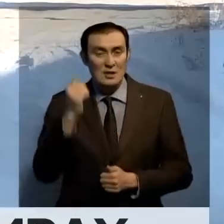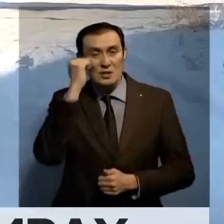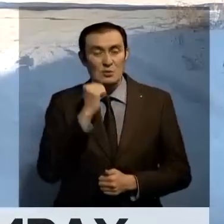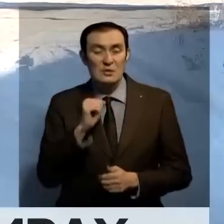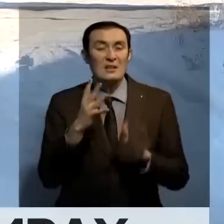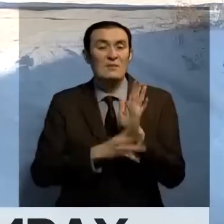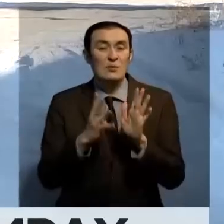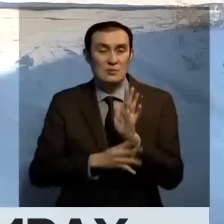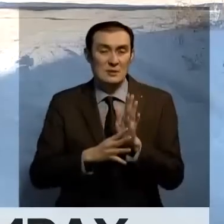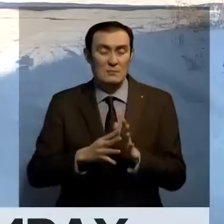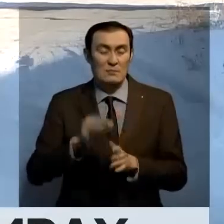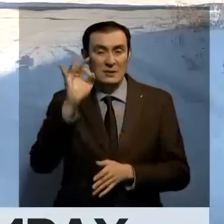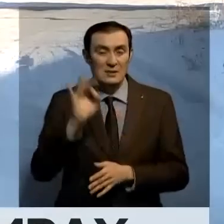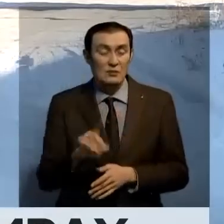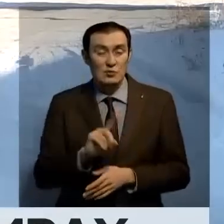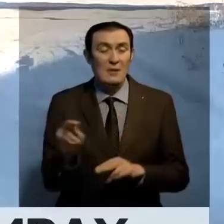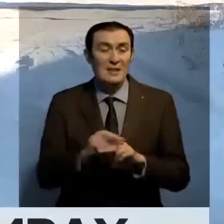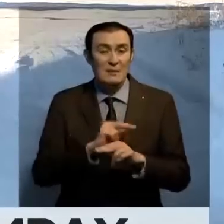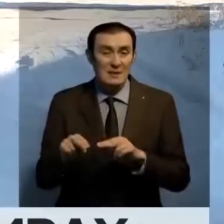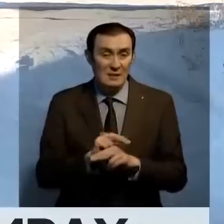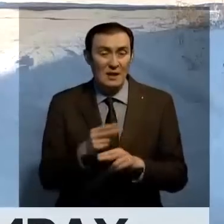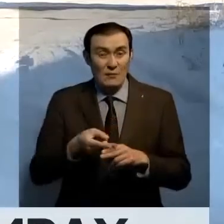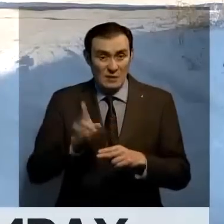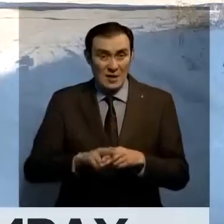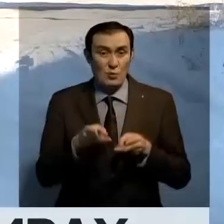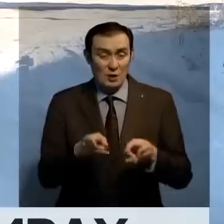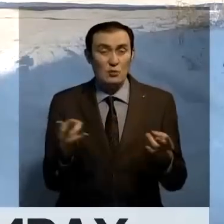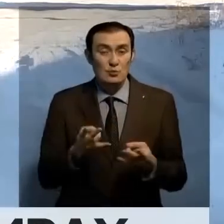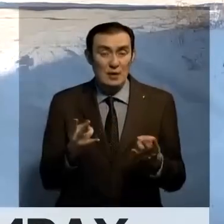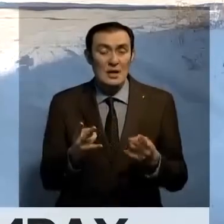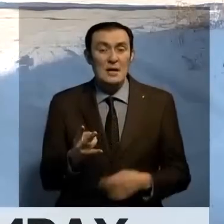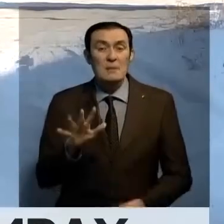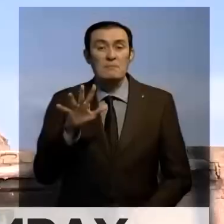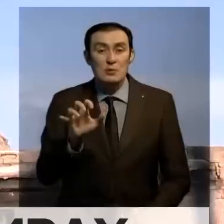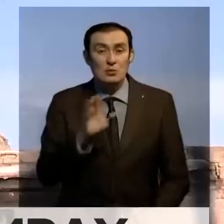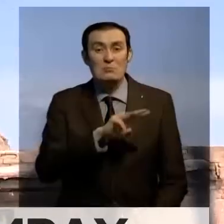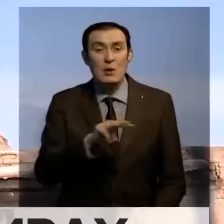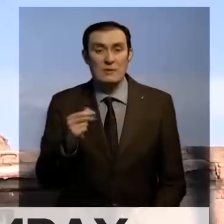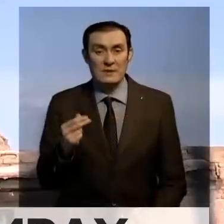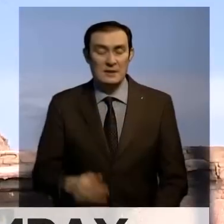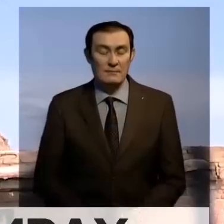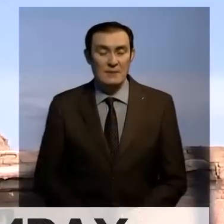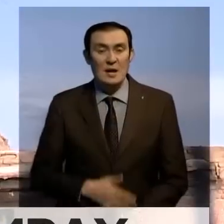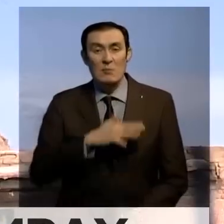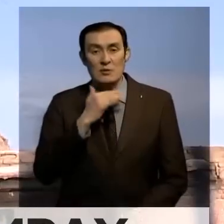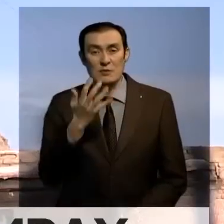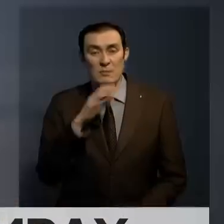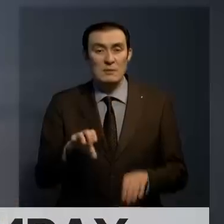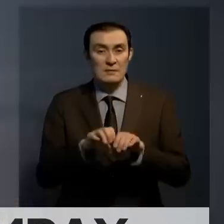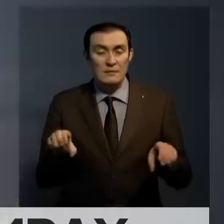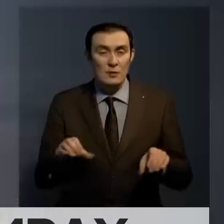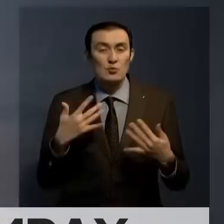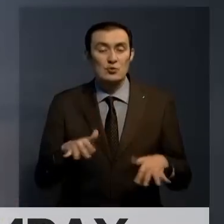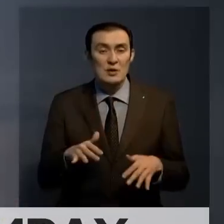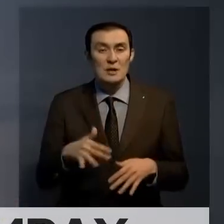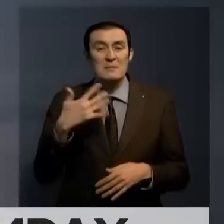на 90%. Например, чтобы отремонтировать вот эту, нужно 500 000 000 тенге. Большинство теплоисточников Боровского